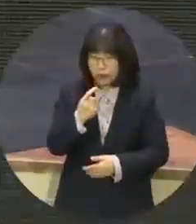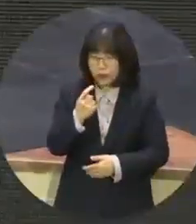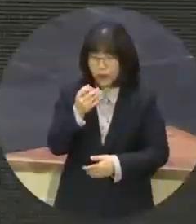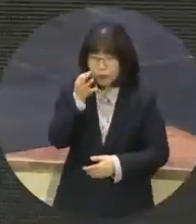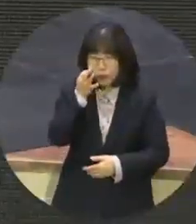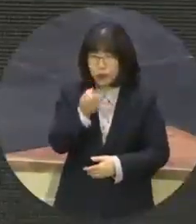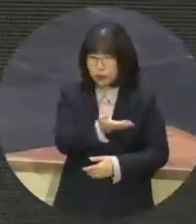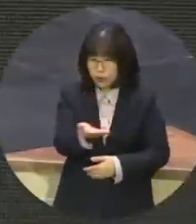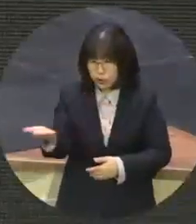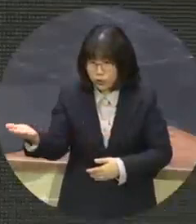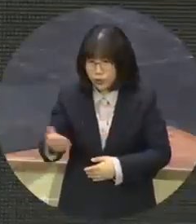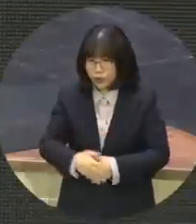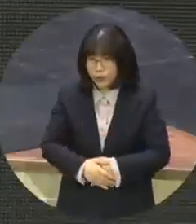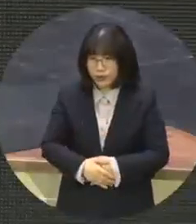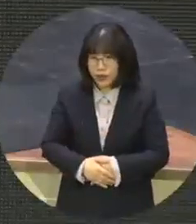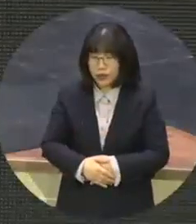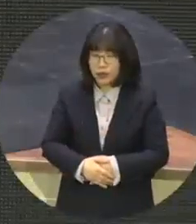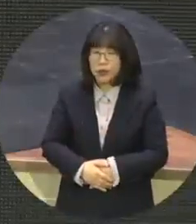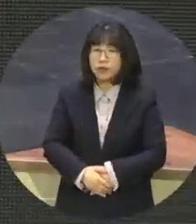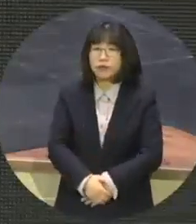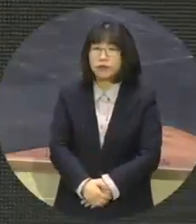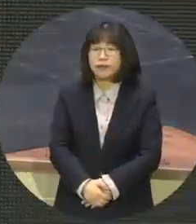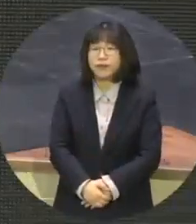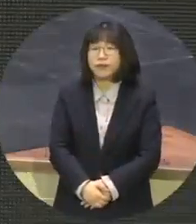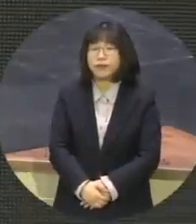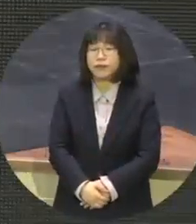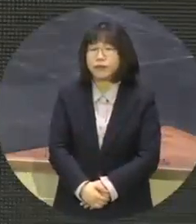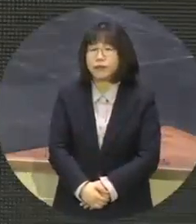사는 사람이 너무 많아요.